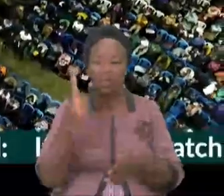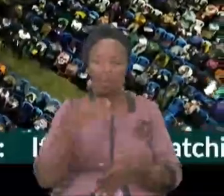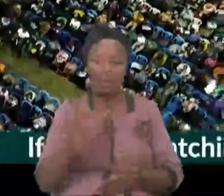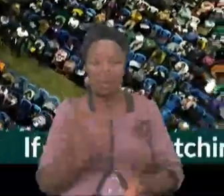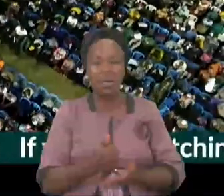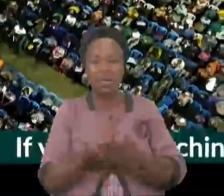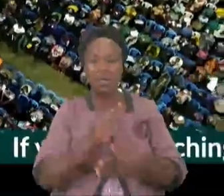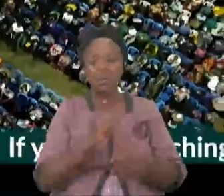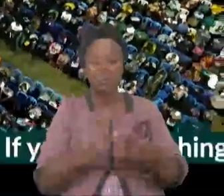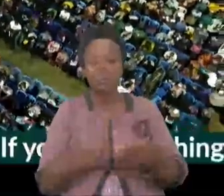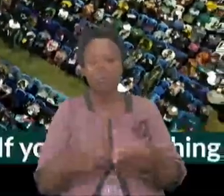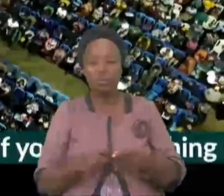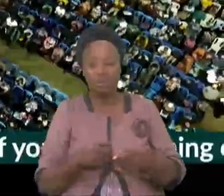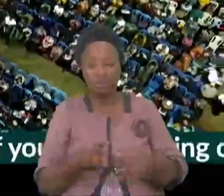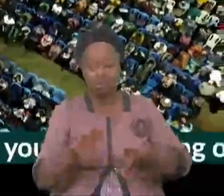ça vous aidera.